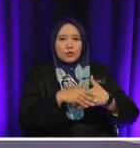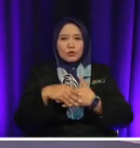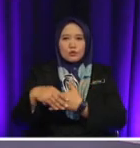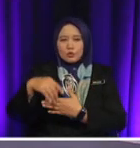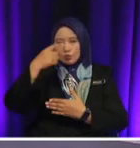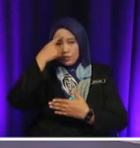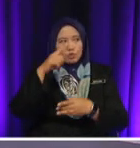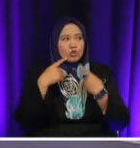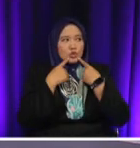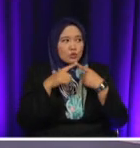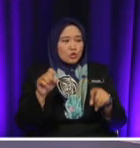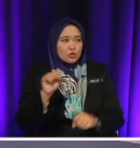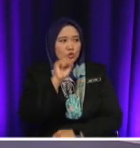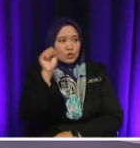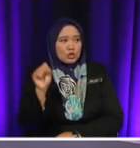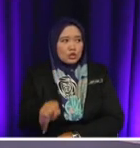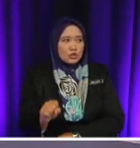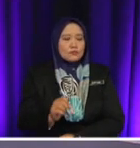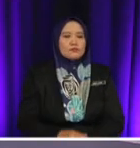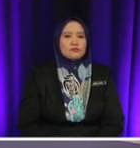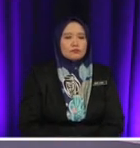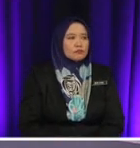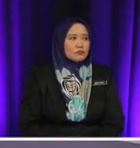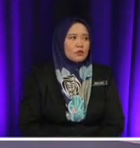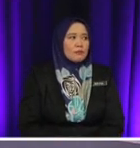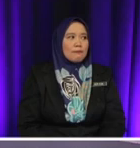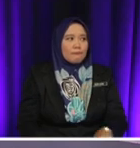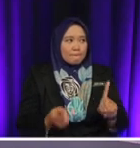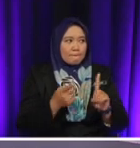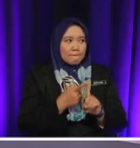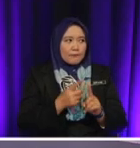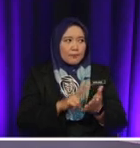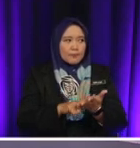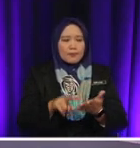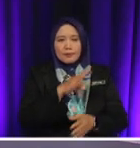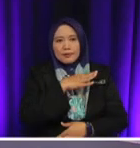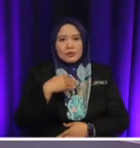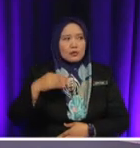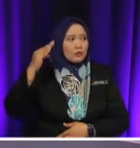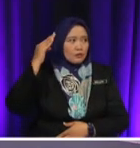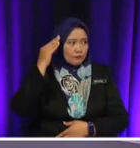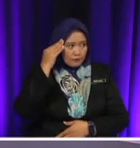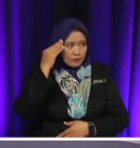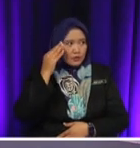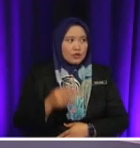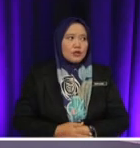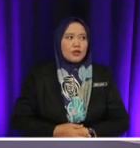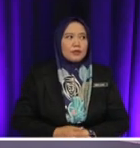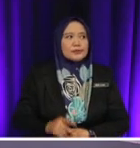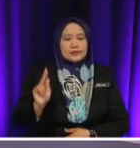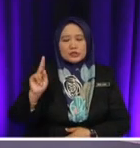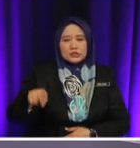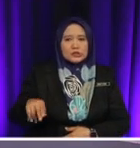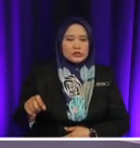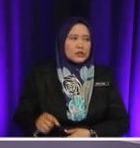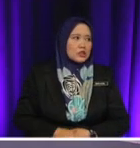soalan daripada kemahiran proses sains ini okey yang pertama baca dan fahamkan kehendak situasi soalan yang diberikan